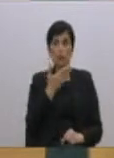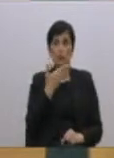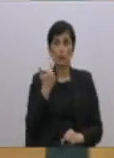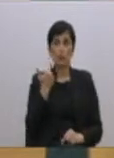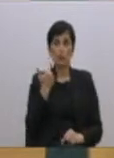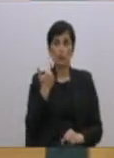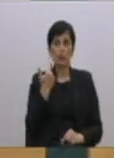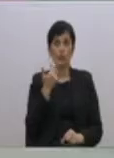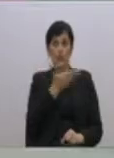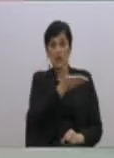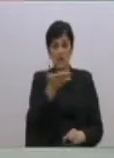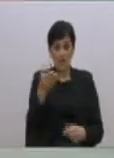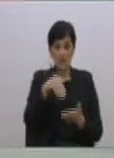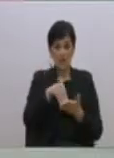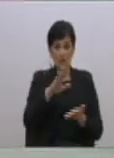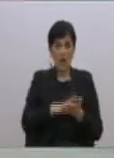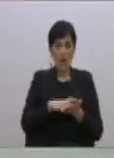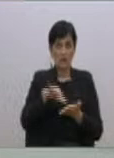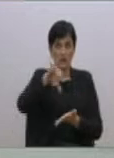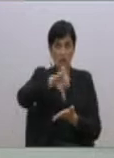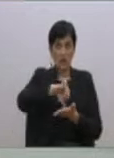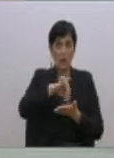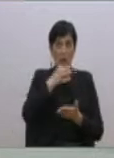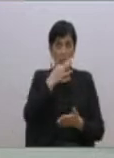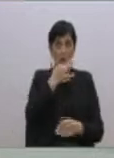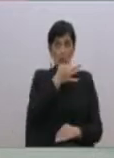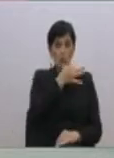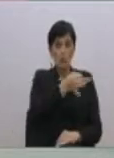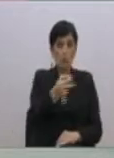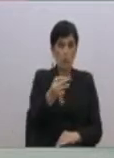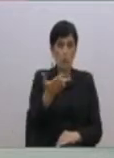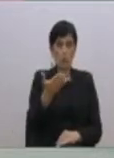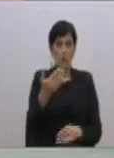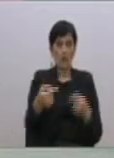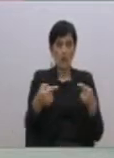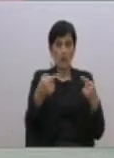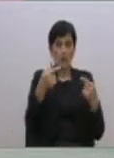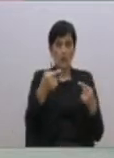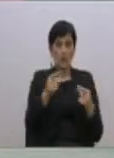რა გამომსვლელებში და გამოდით მე და უპასუხეთ რა რა მგონია რომ დეპუტატები და